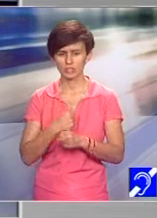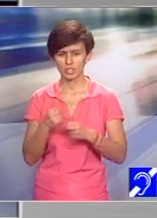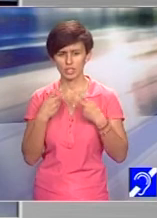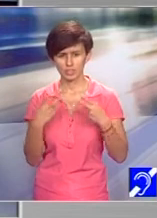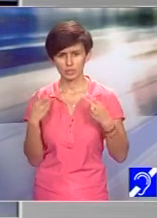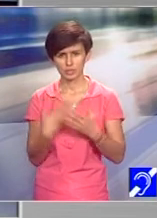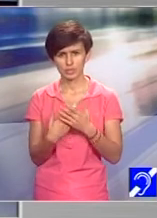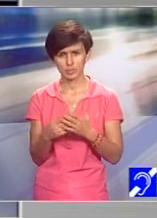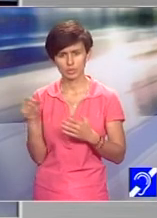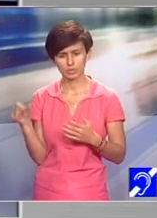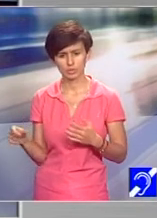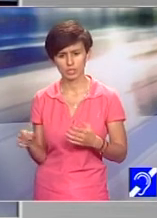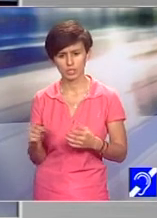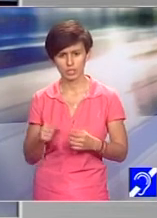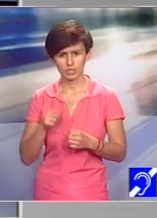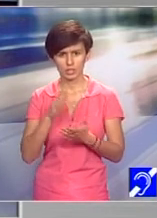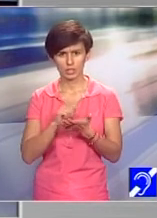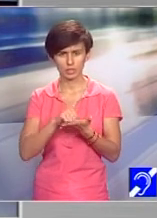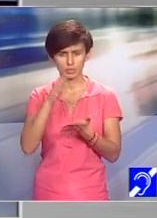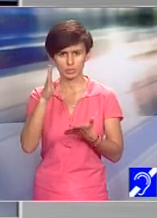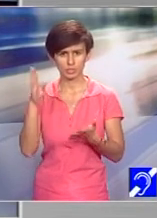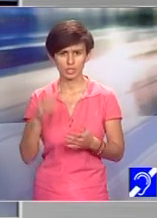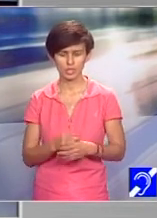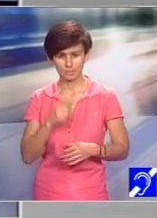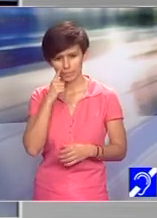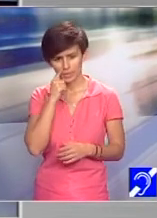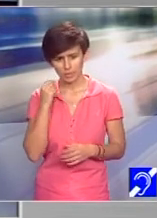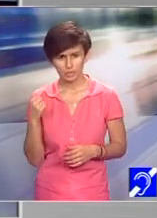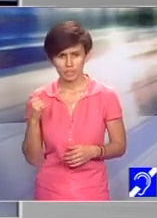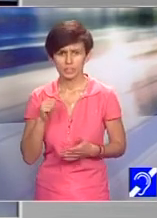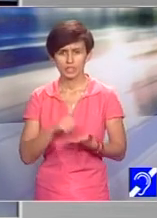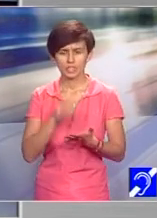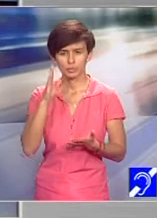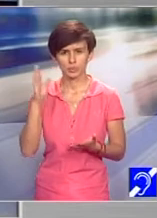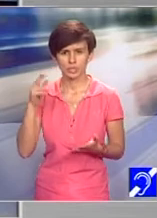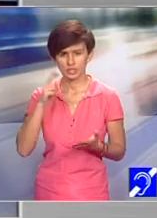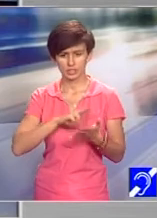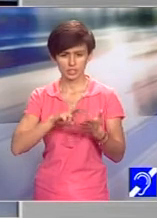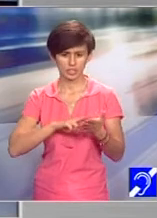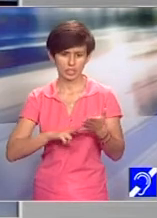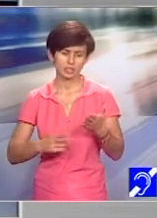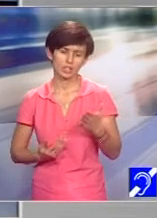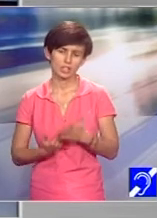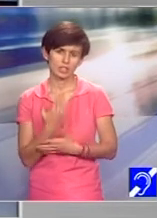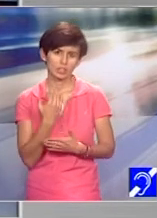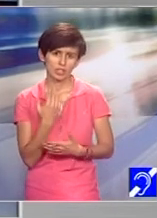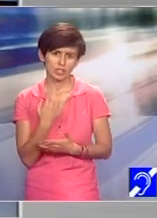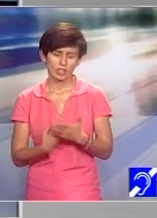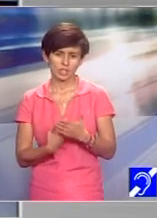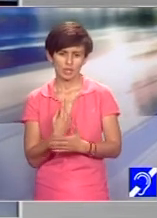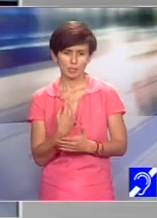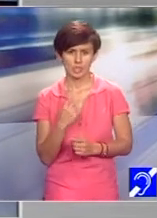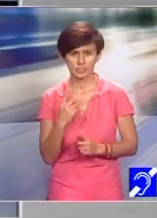Omul vine la bibliotecă mai ales să citească noile apariții. Iar dacă tu nu poți să-i oferi aceste